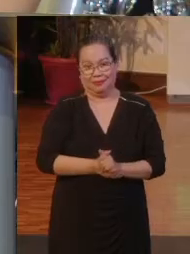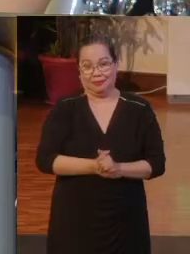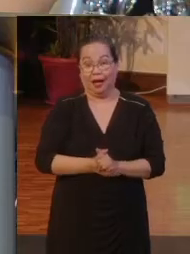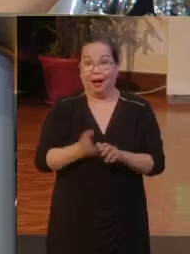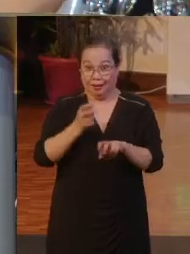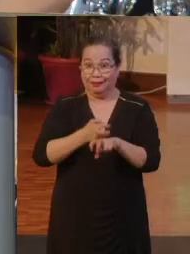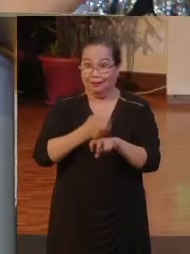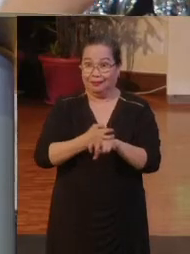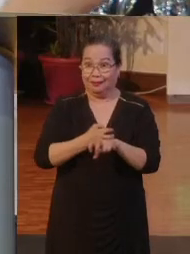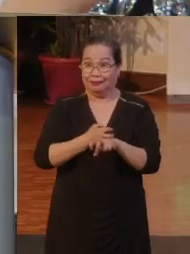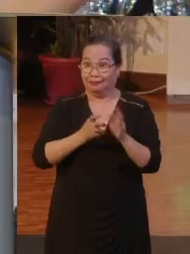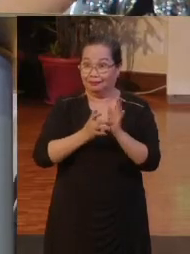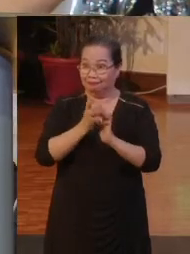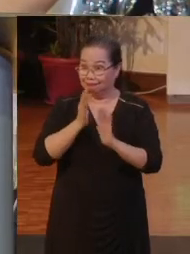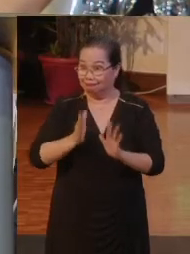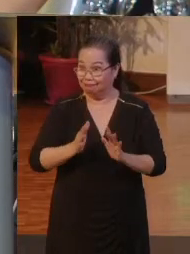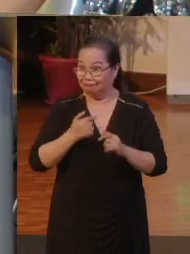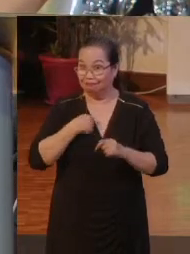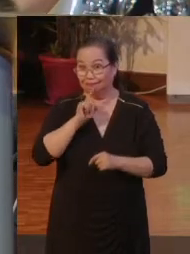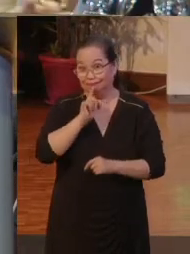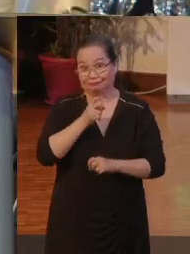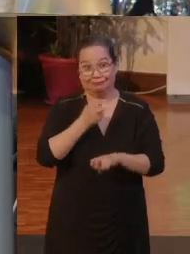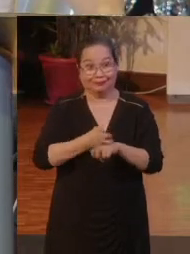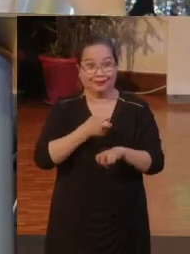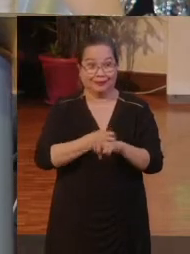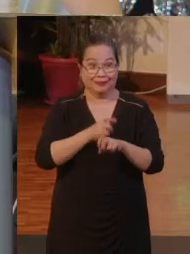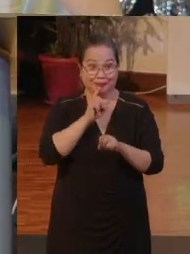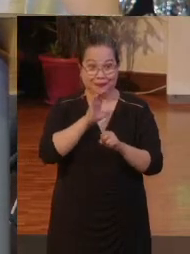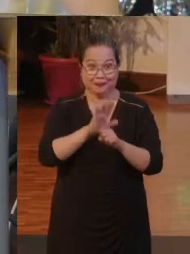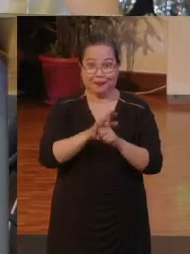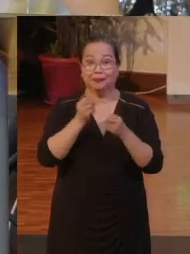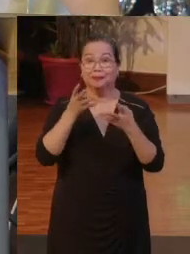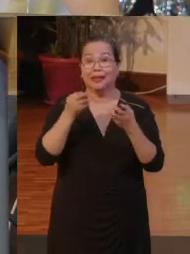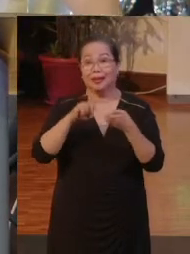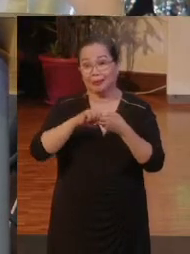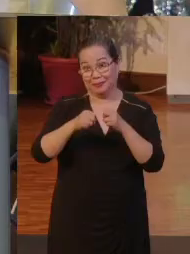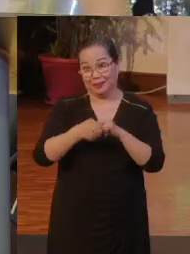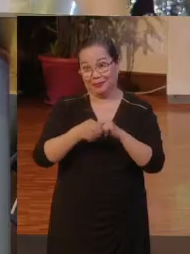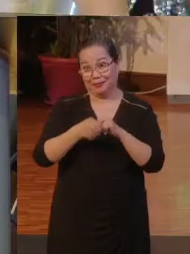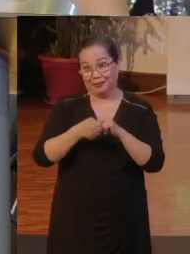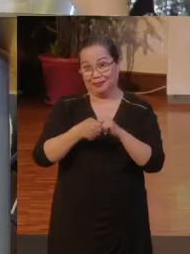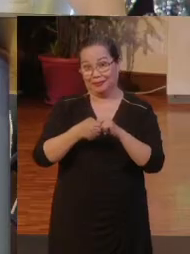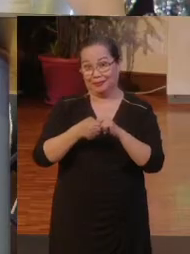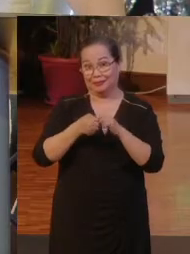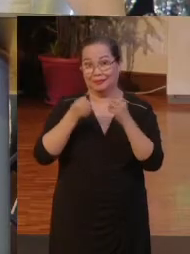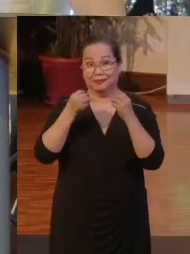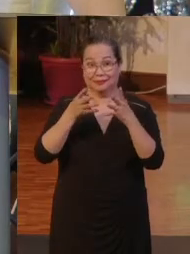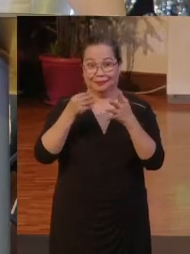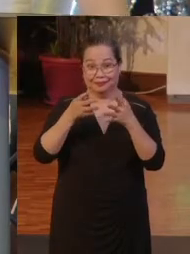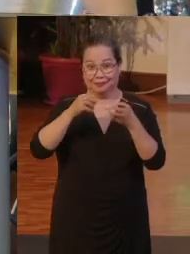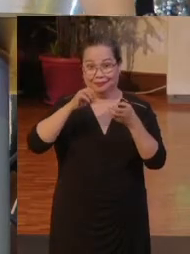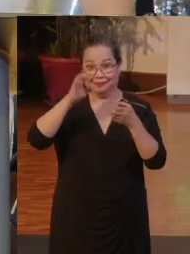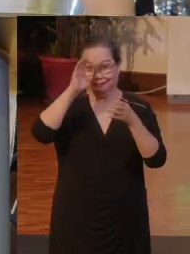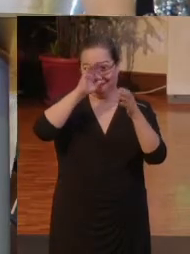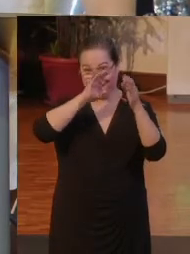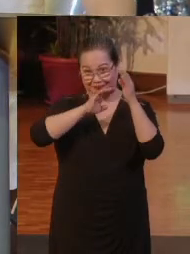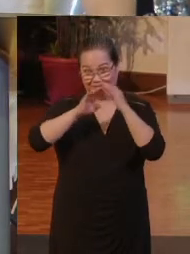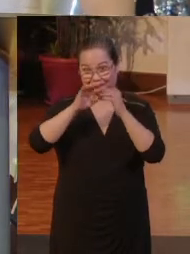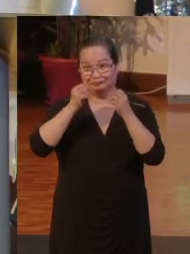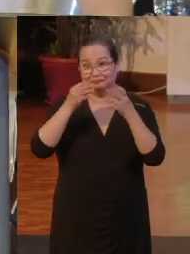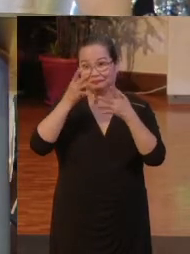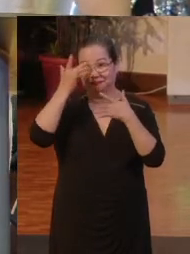Napakahirap ng buhay, di po ba mga kapatid? Maraming suliranin, maraming problema, maraming